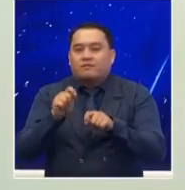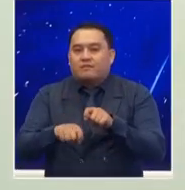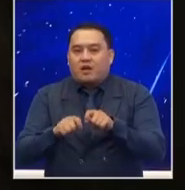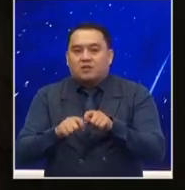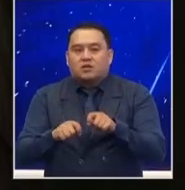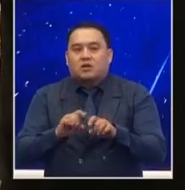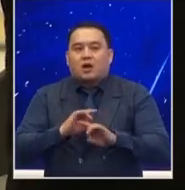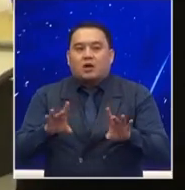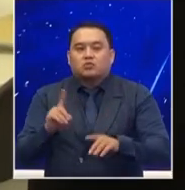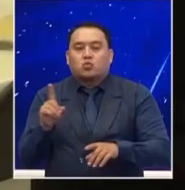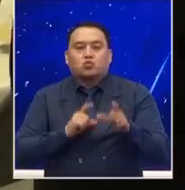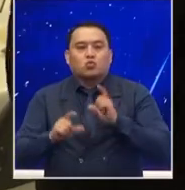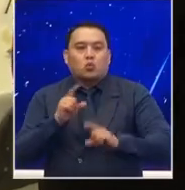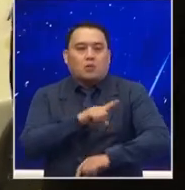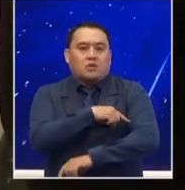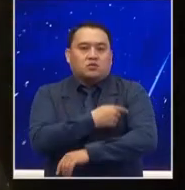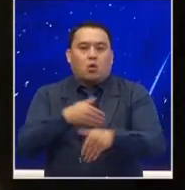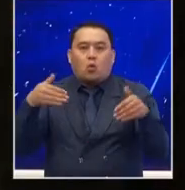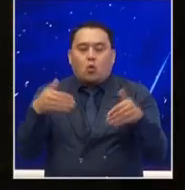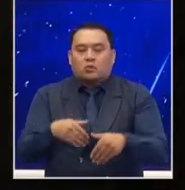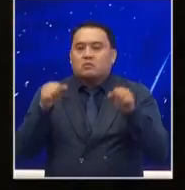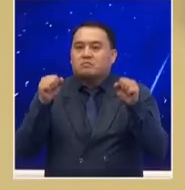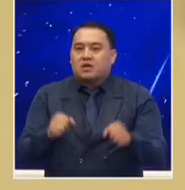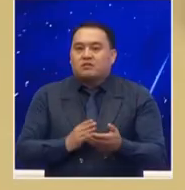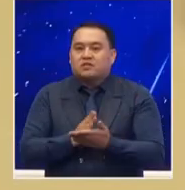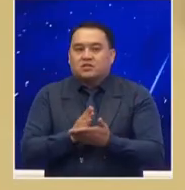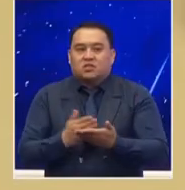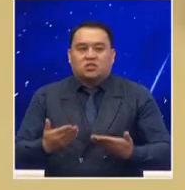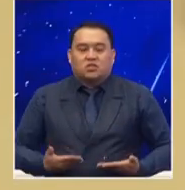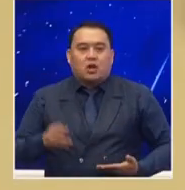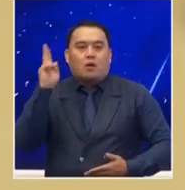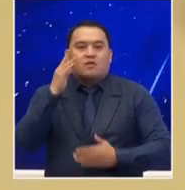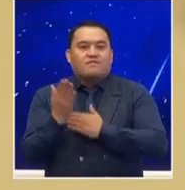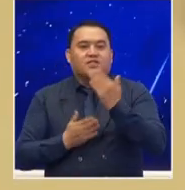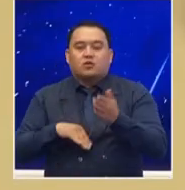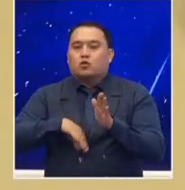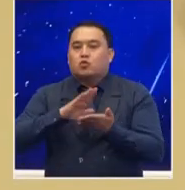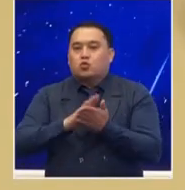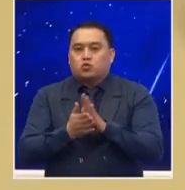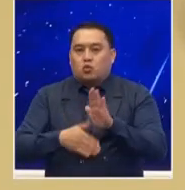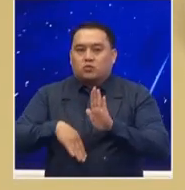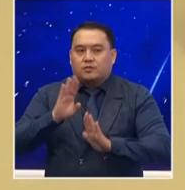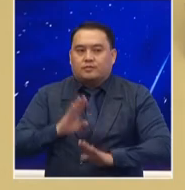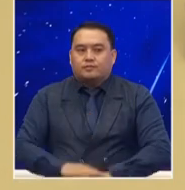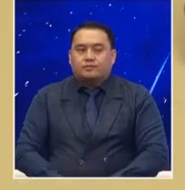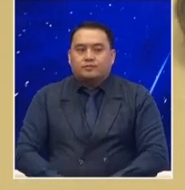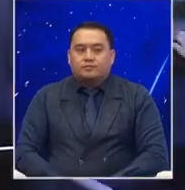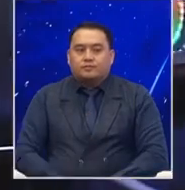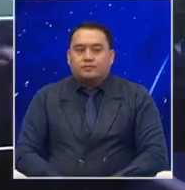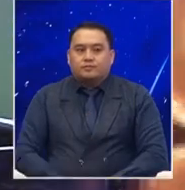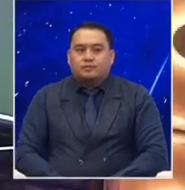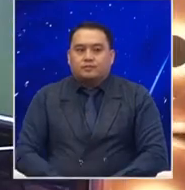ЖТСУ подчеркнул, что студенты медицинского колледжа по праву заслужили жить и обучаться в самых лучших условиях. Когда тяжелый вот